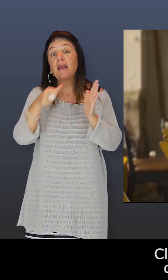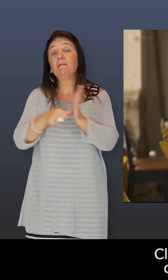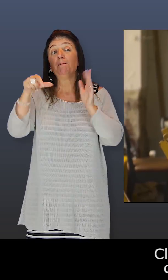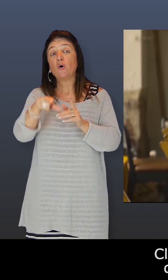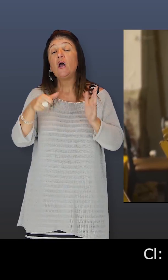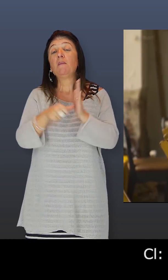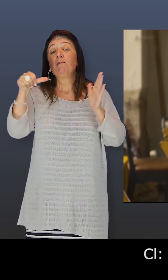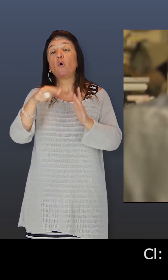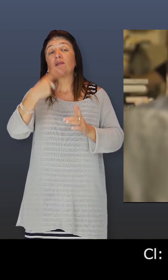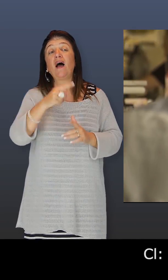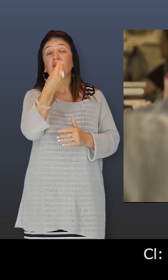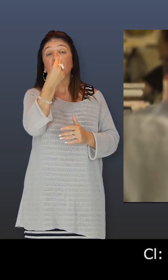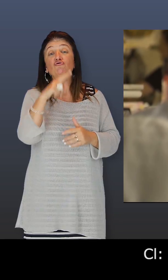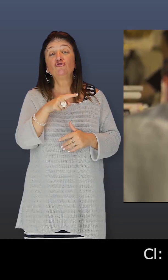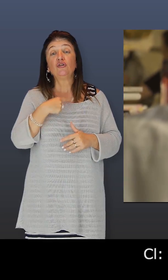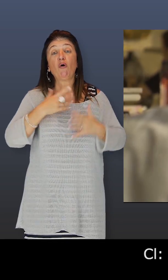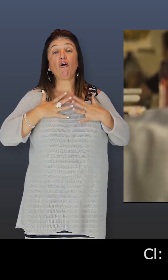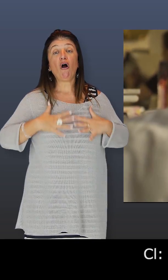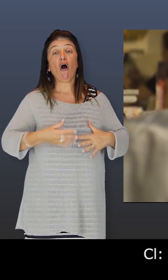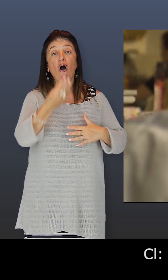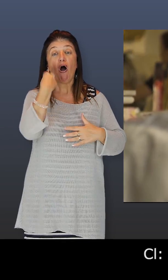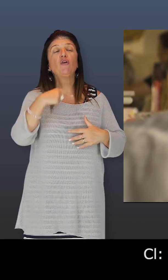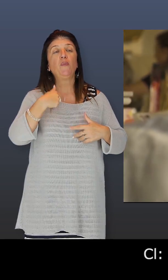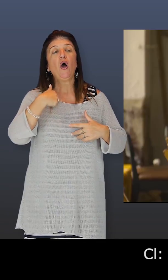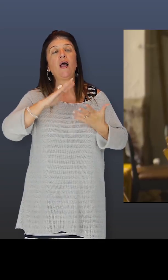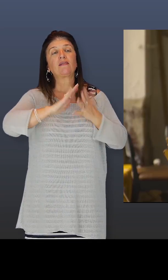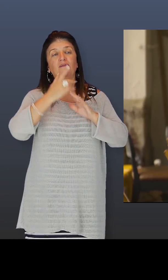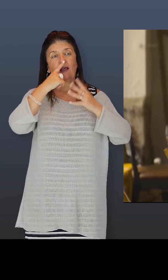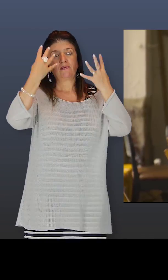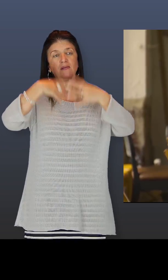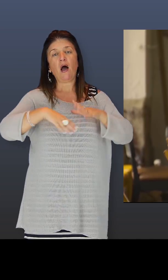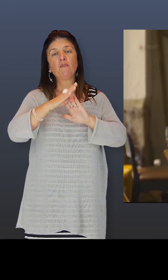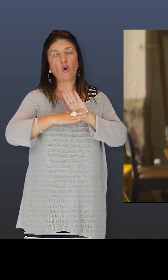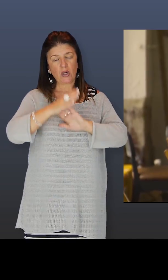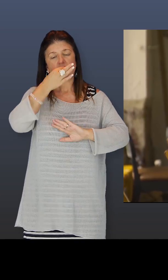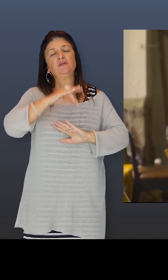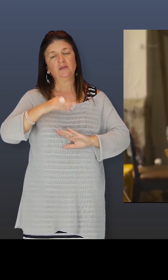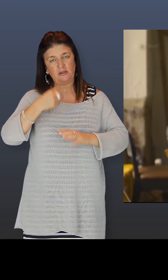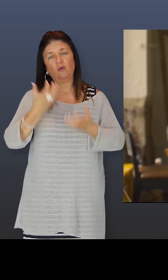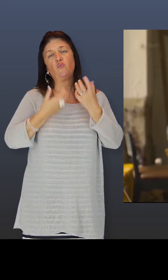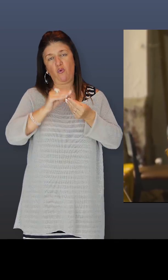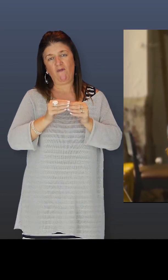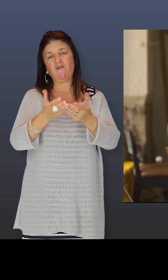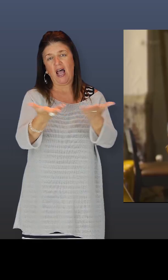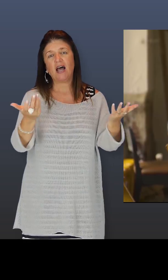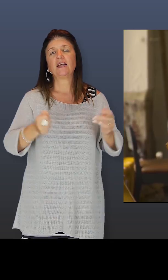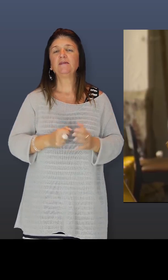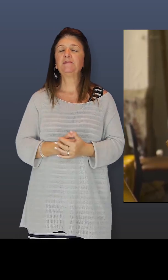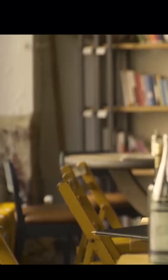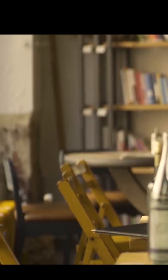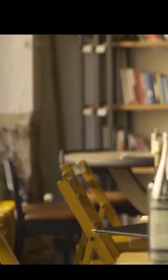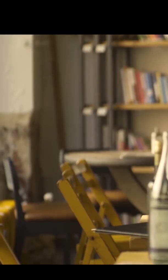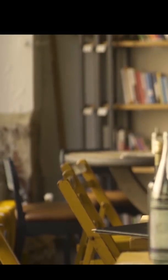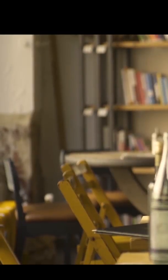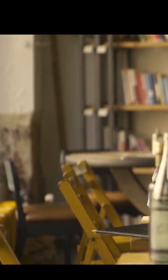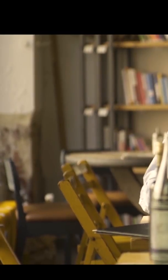corpo. E quindi mi organizzo, lo trovo, si può fare. Giovanni continua a mangiare con gusto e a conversare